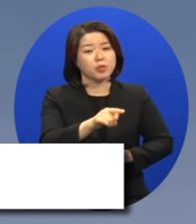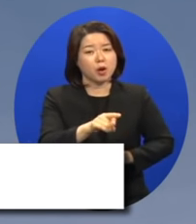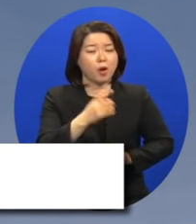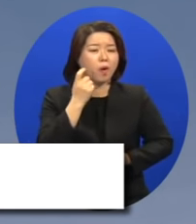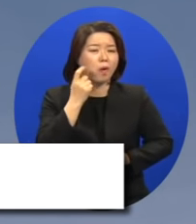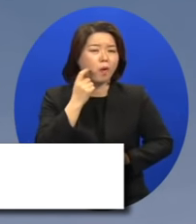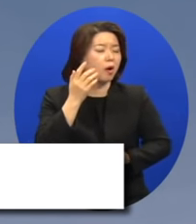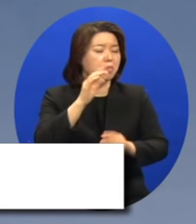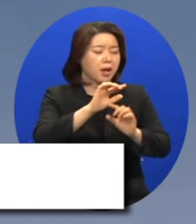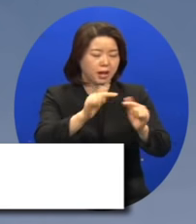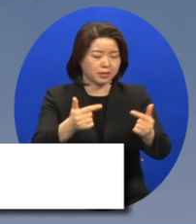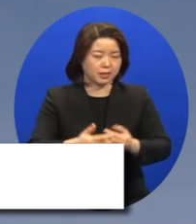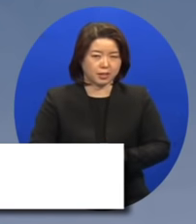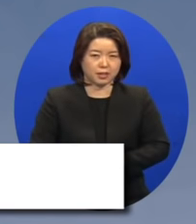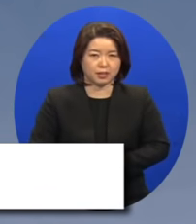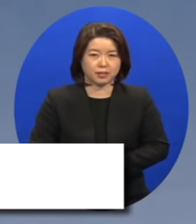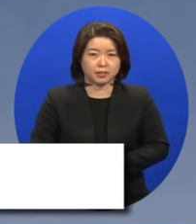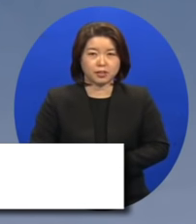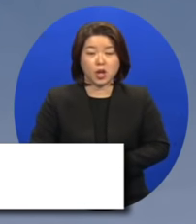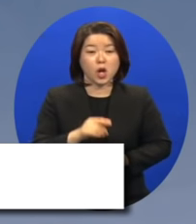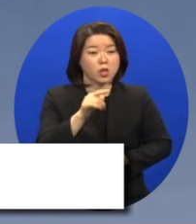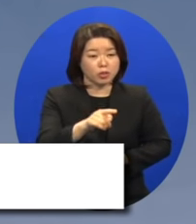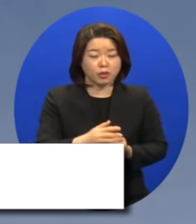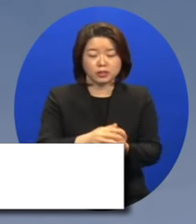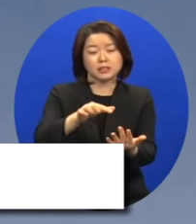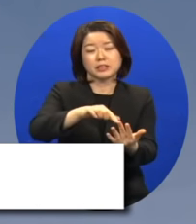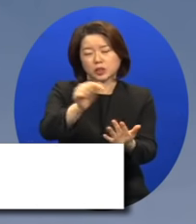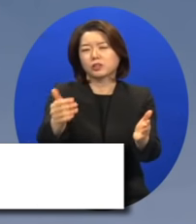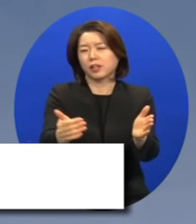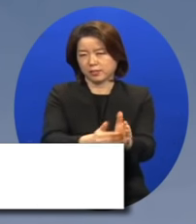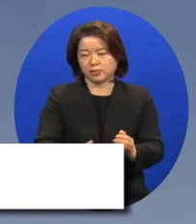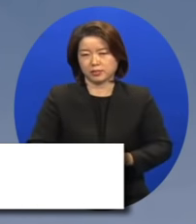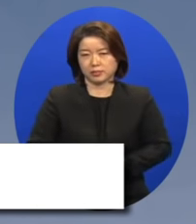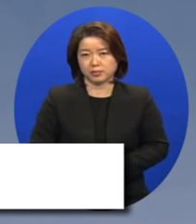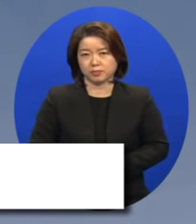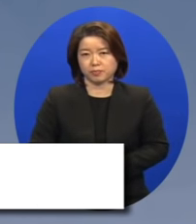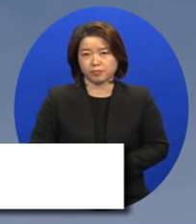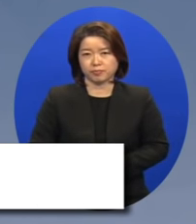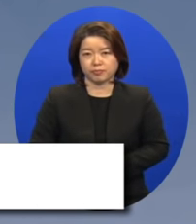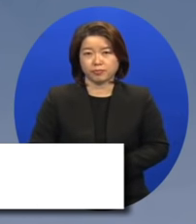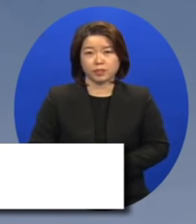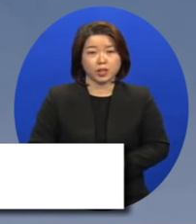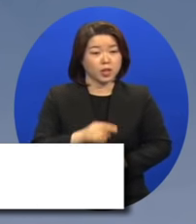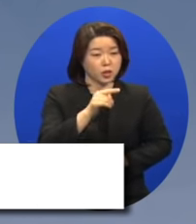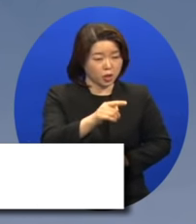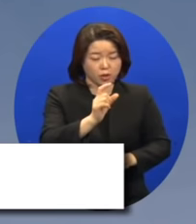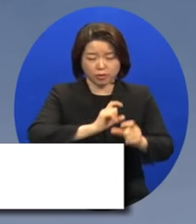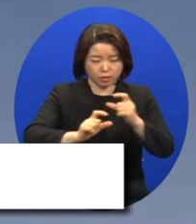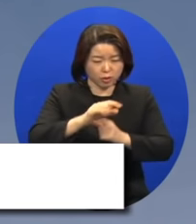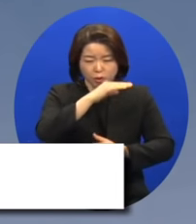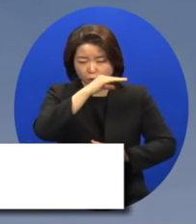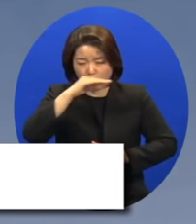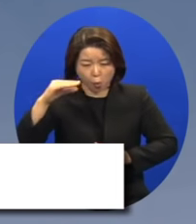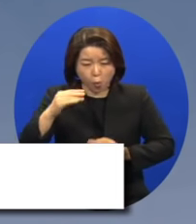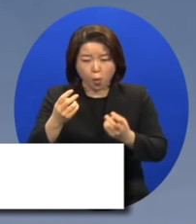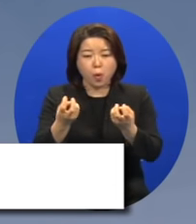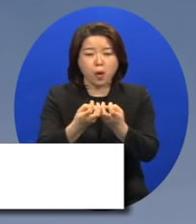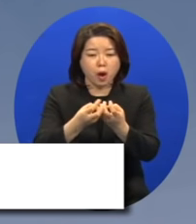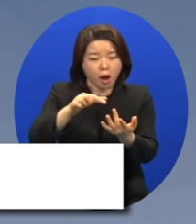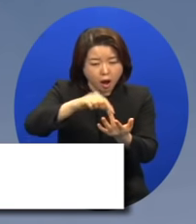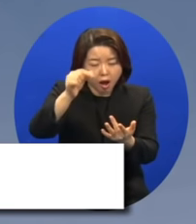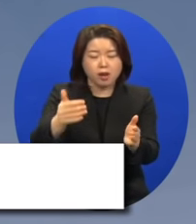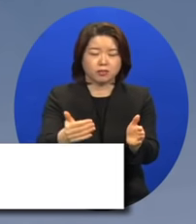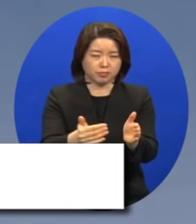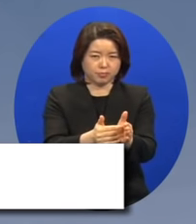위선자가아니네.""네가선택한거잖아."" 더나은선택을한